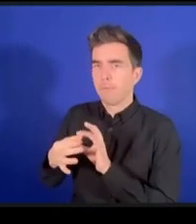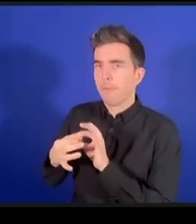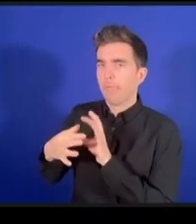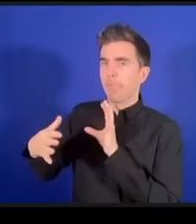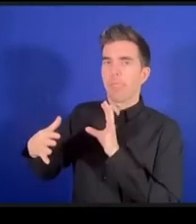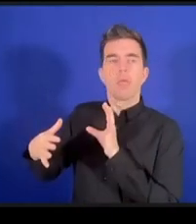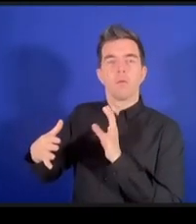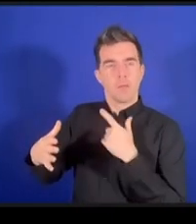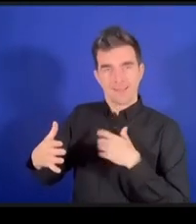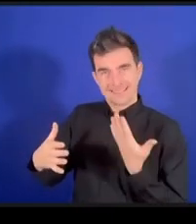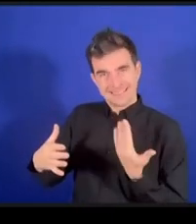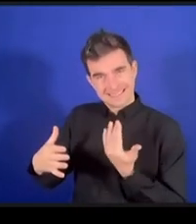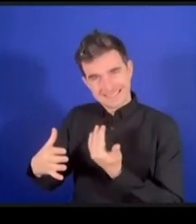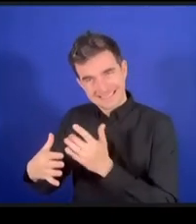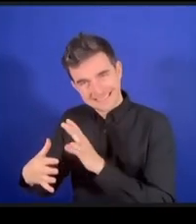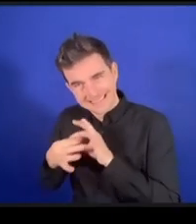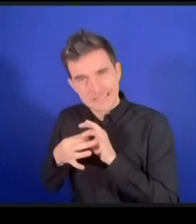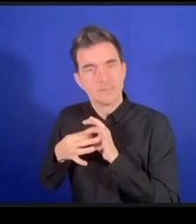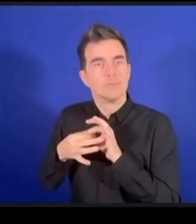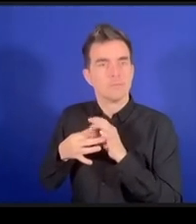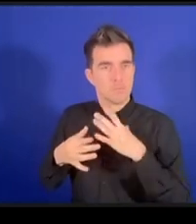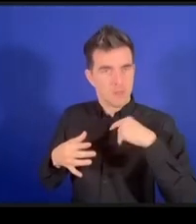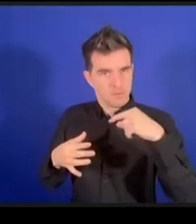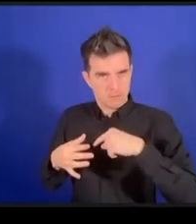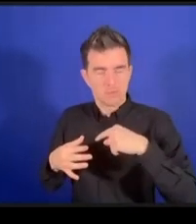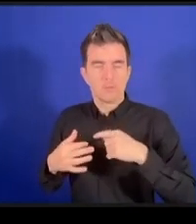вот среди не подключенных говорят